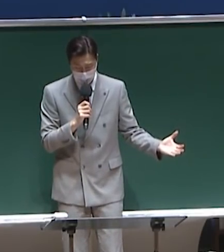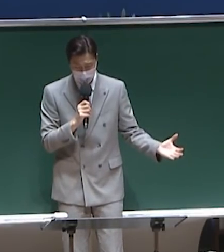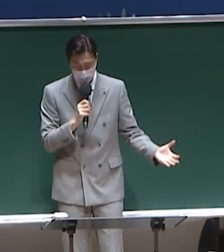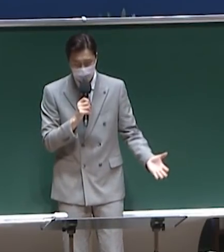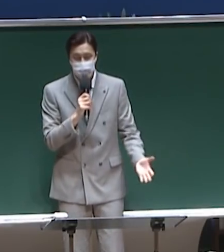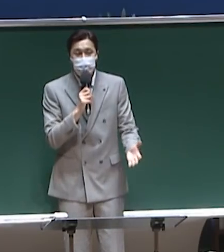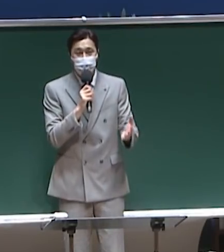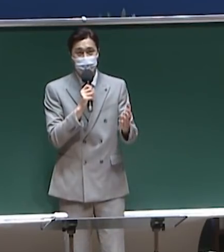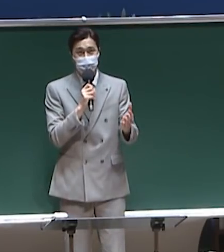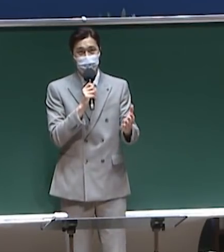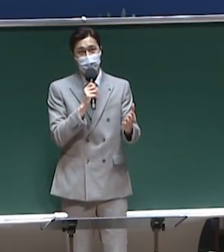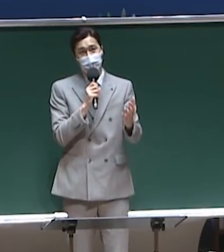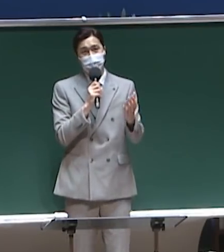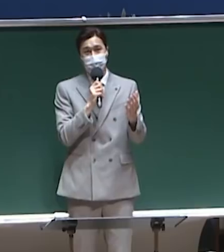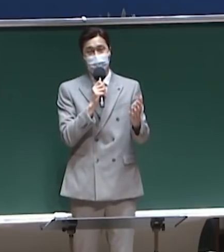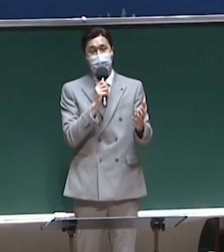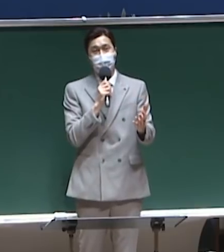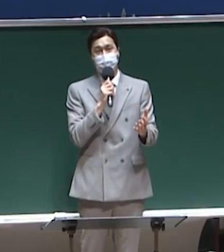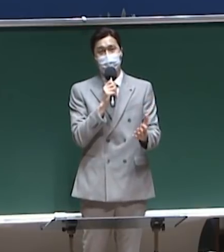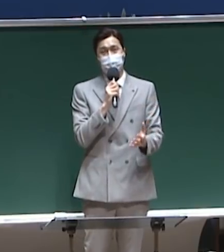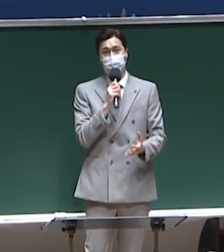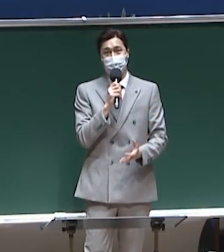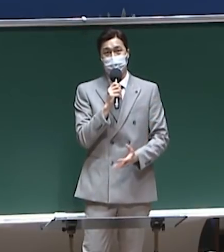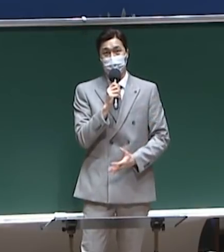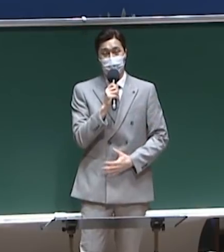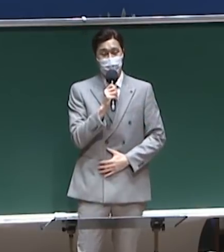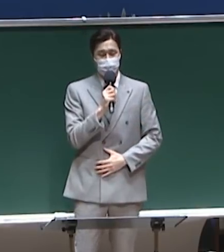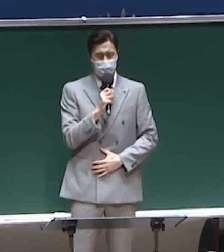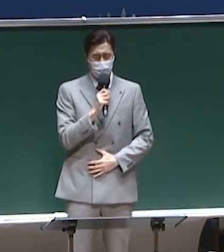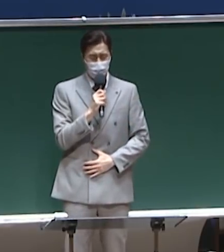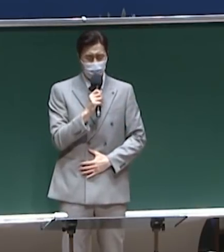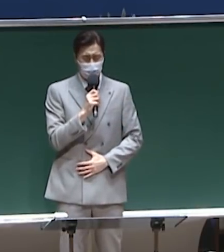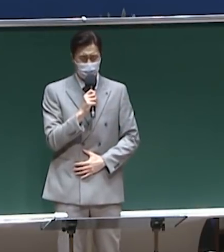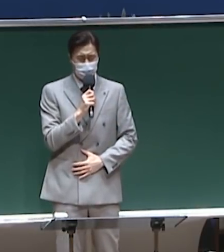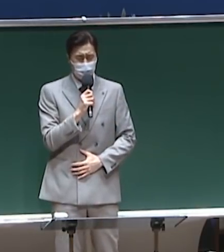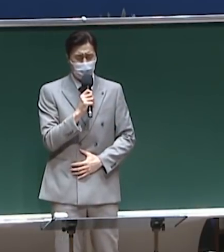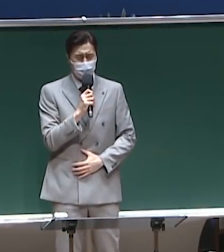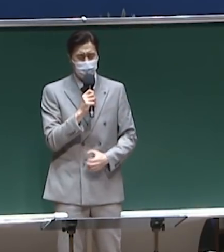재앙이 우리에게 다가오더라도